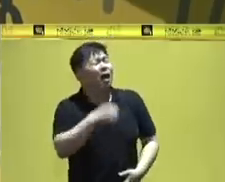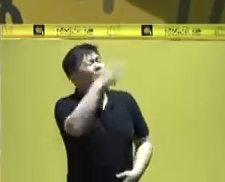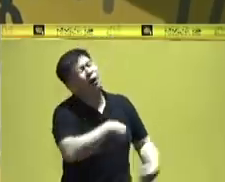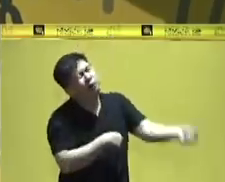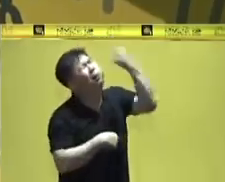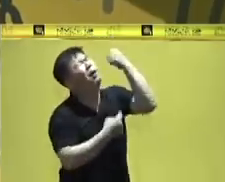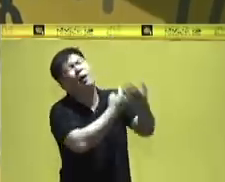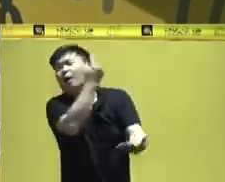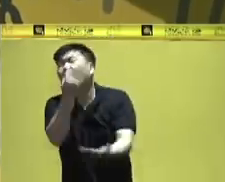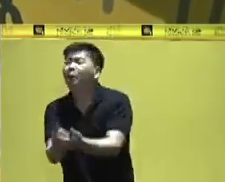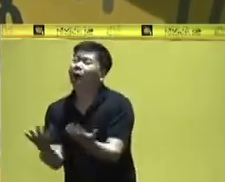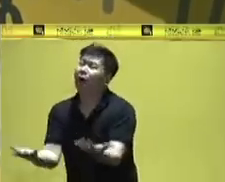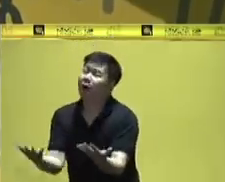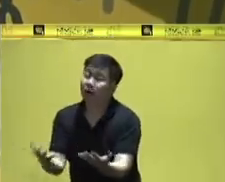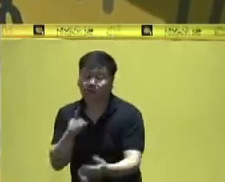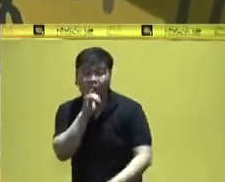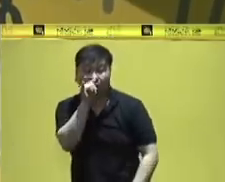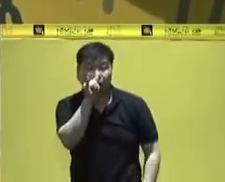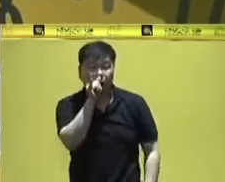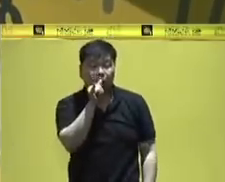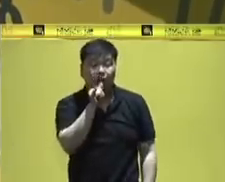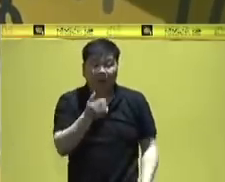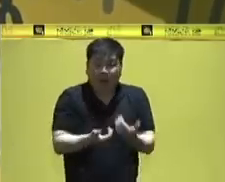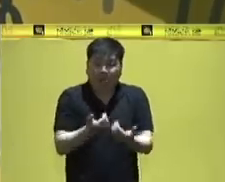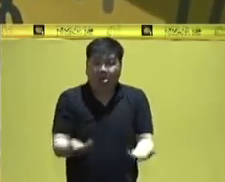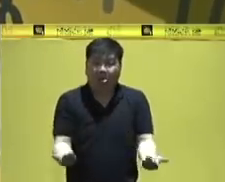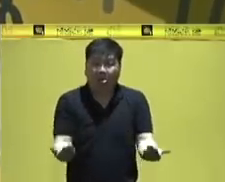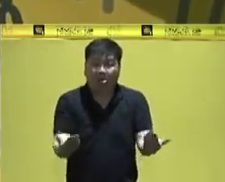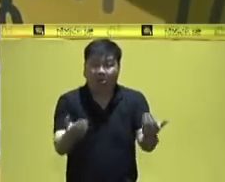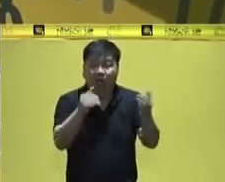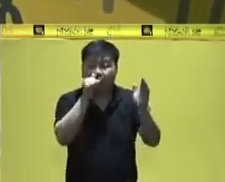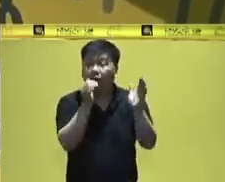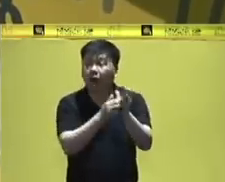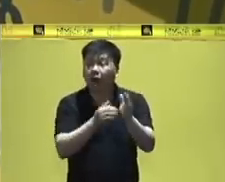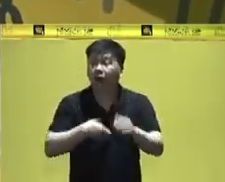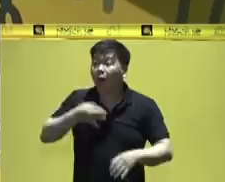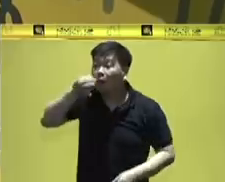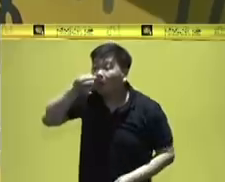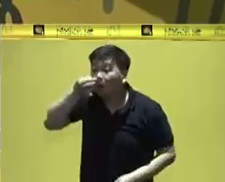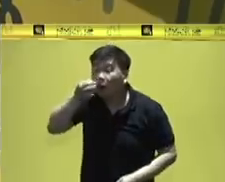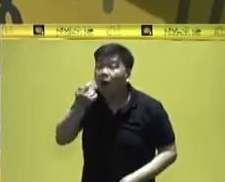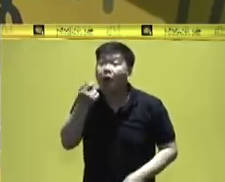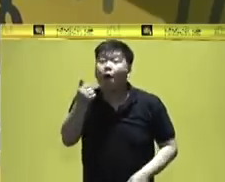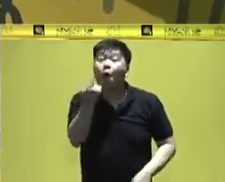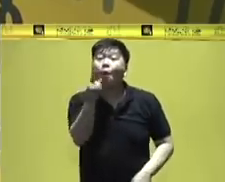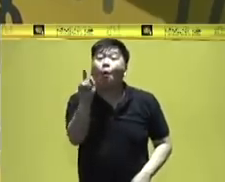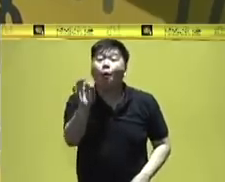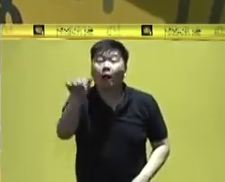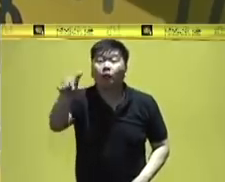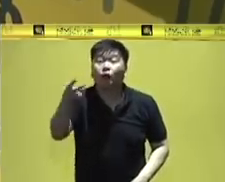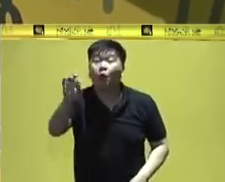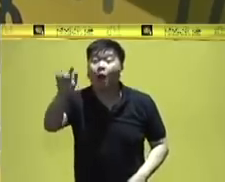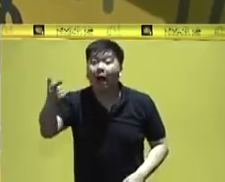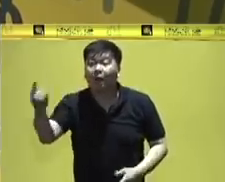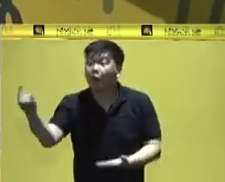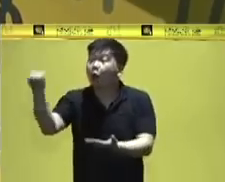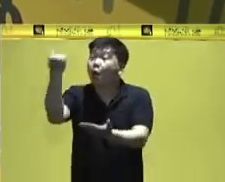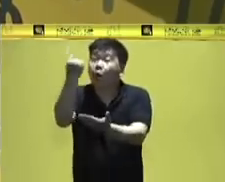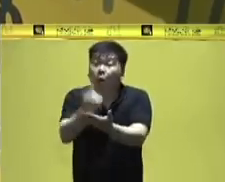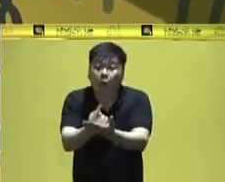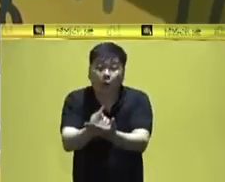왔다고 엄청나게 지역 감정을 예. 부추겼거든요. 제가 보기에는 지금 황교안 대표가 여기 올 자격을